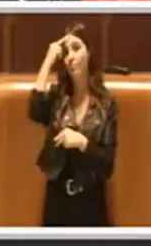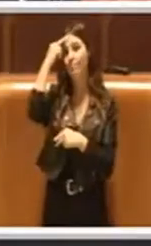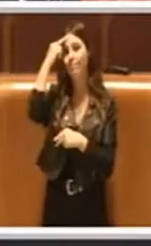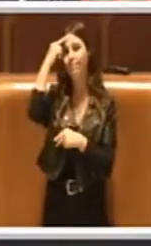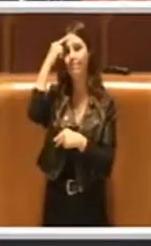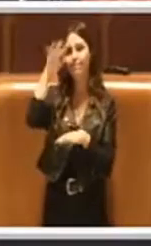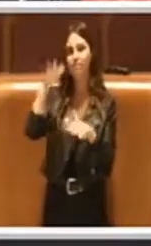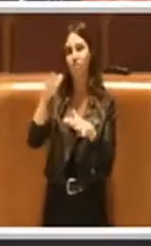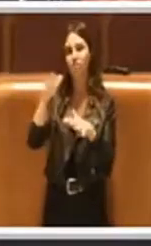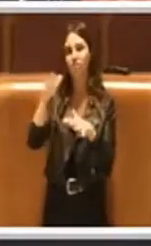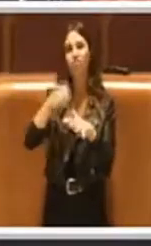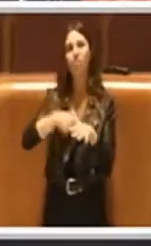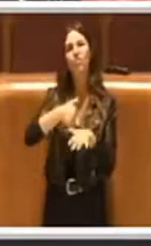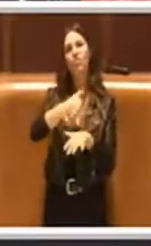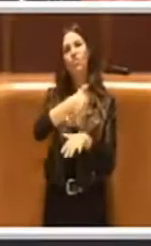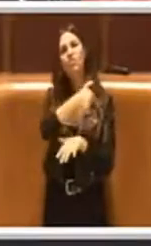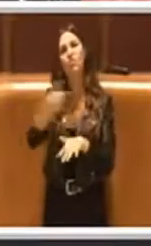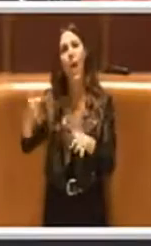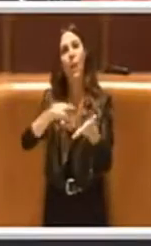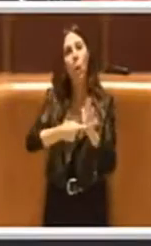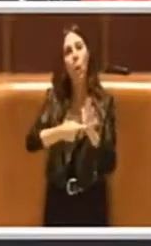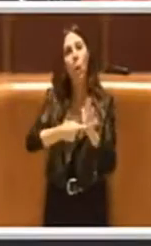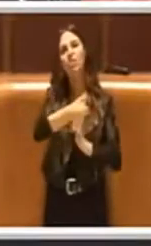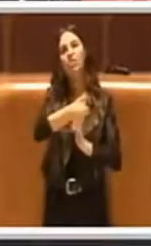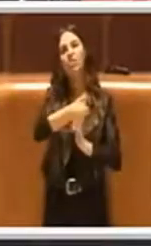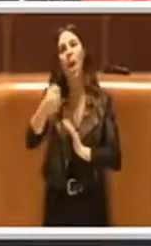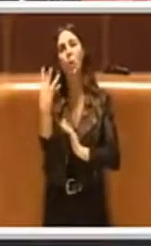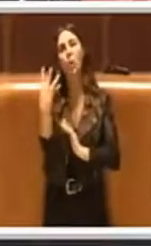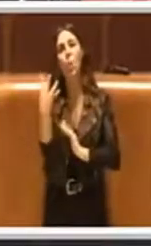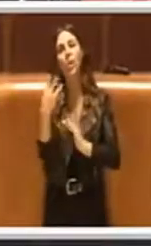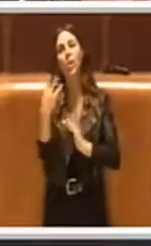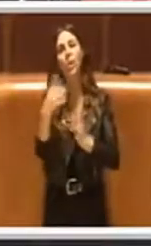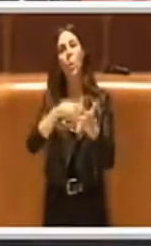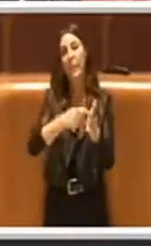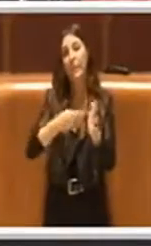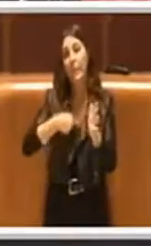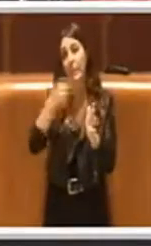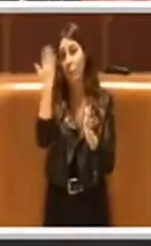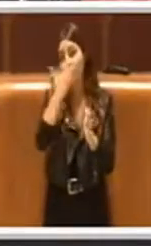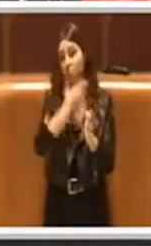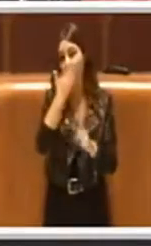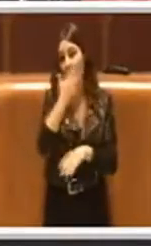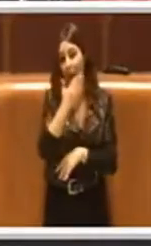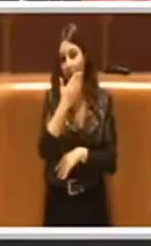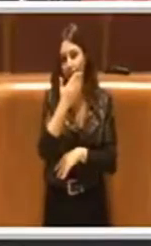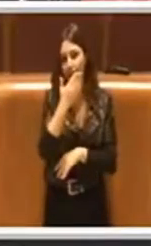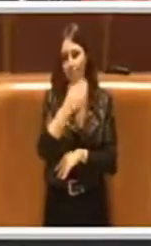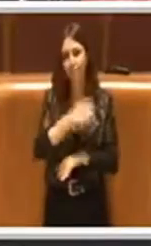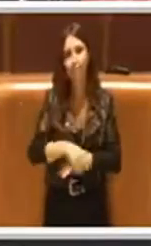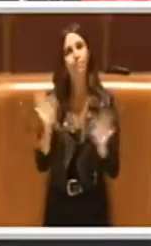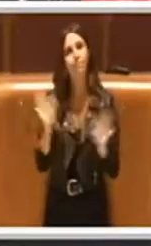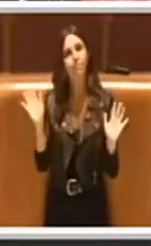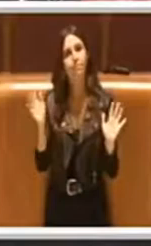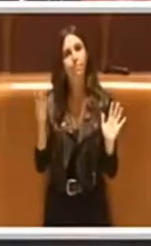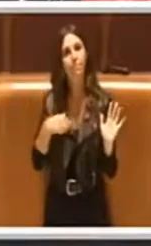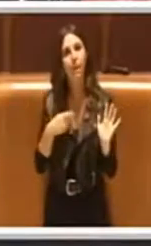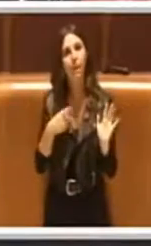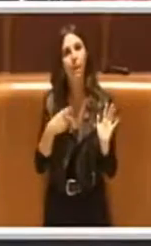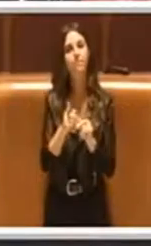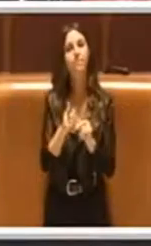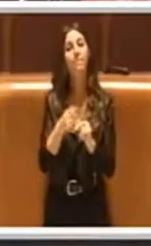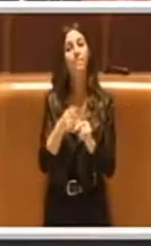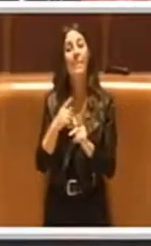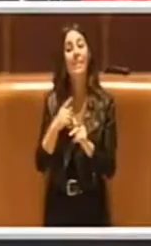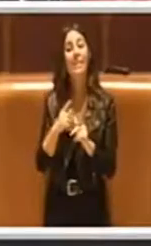sopra i 100 milioni 104 se non ricordo se non ricordo male ma di rimborsare a ma